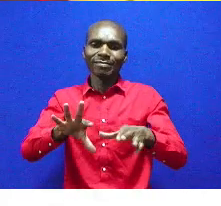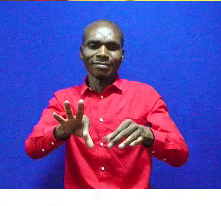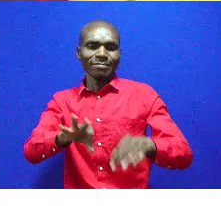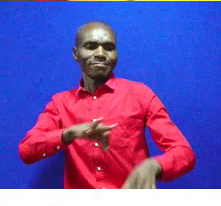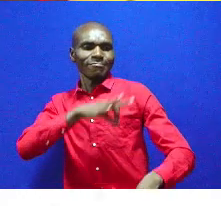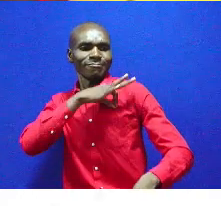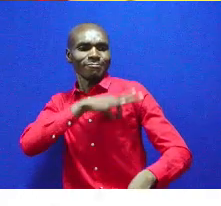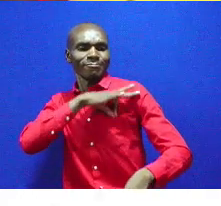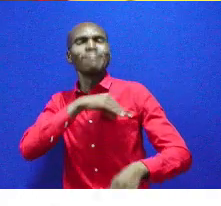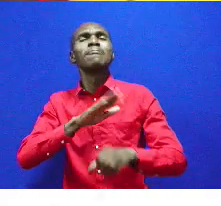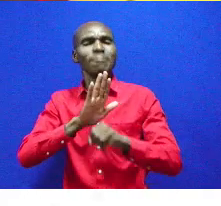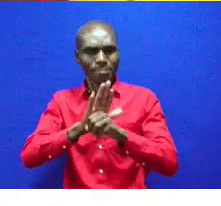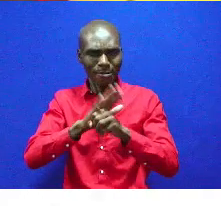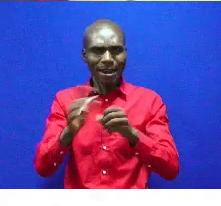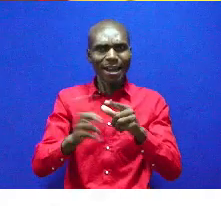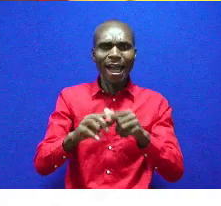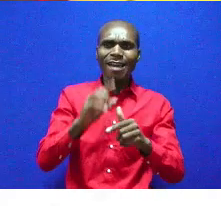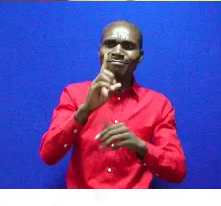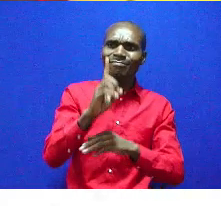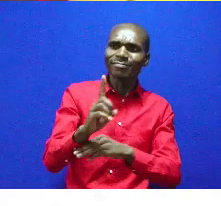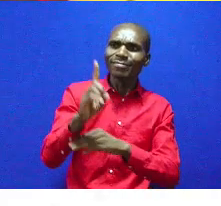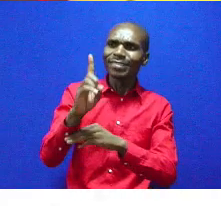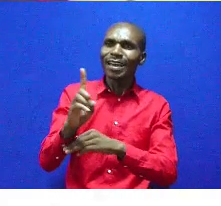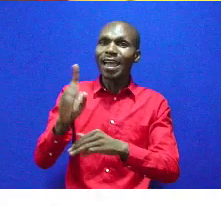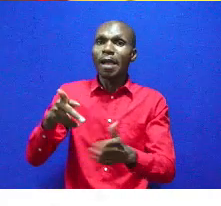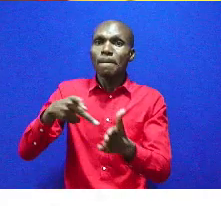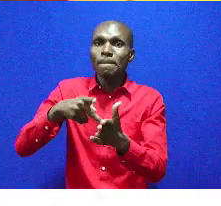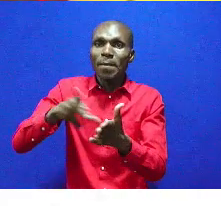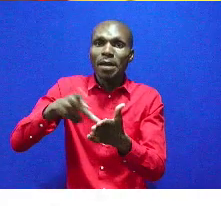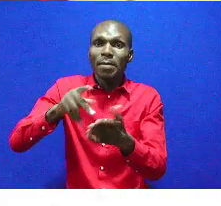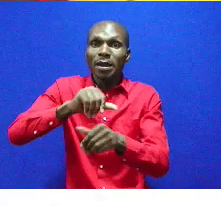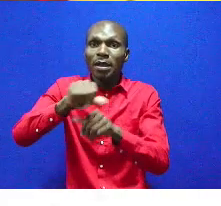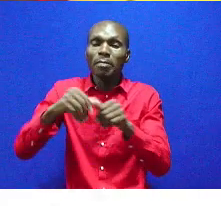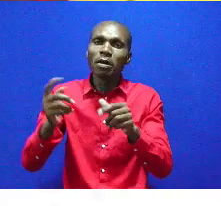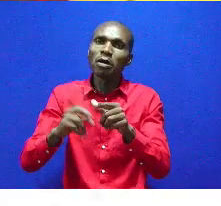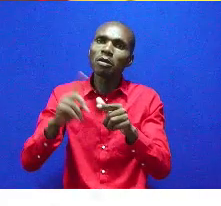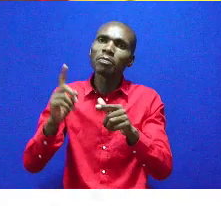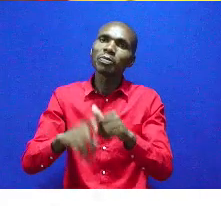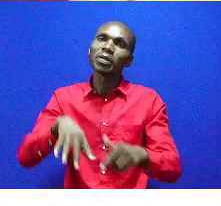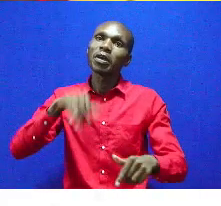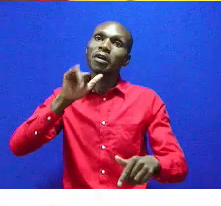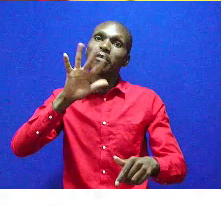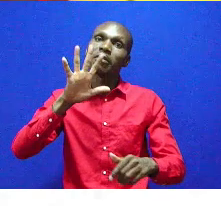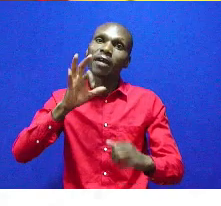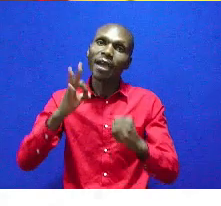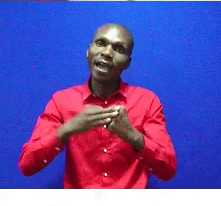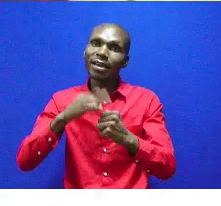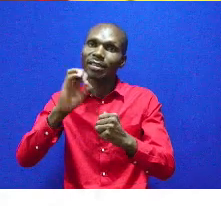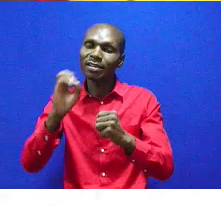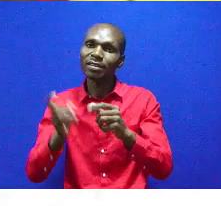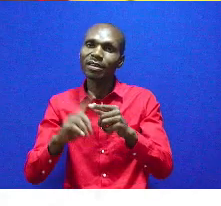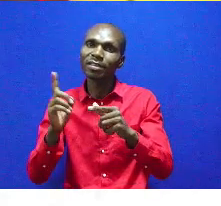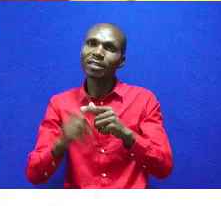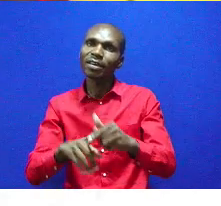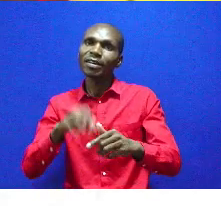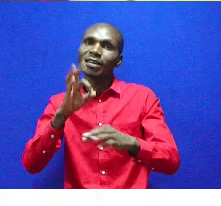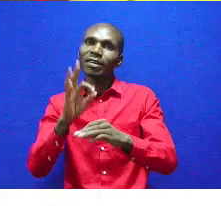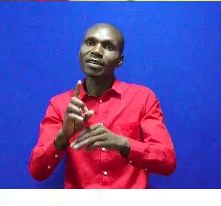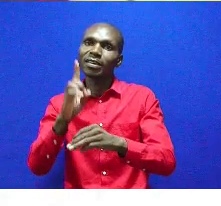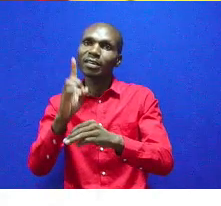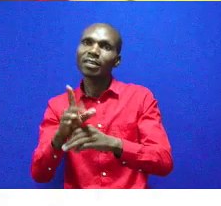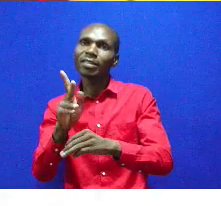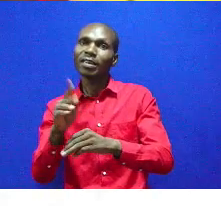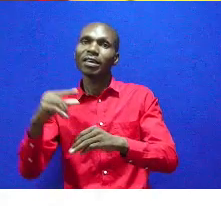ekawe yo asikira omulimi arabega konyora chishiringi emerongo etano netato asikira ekilo